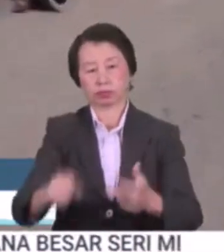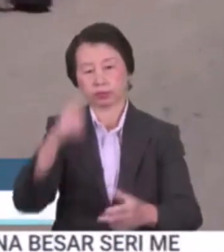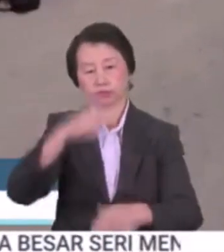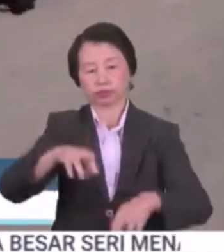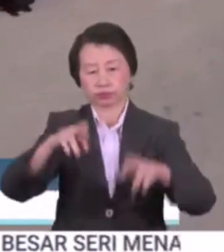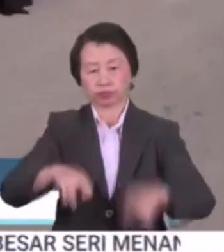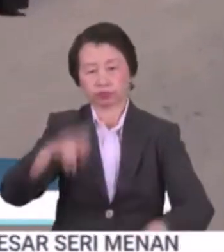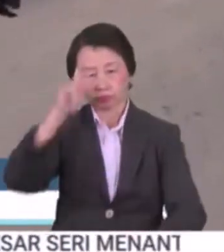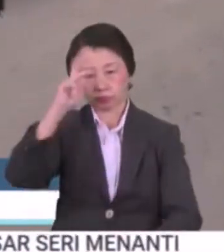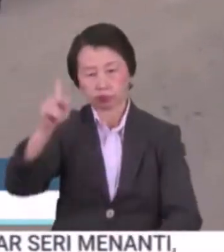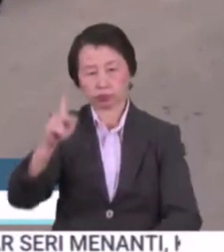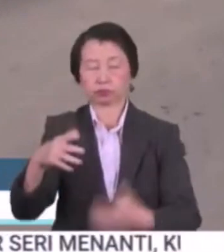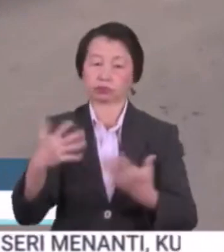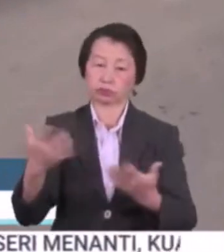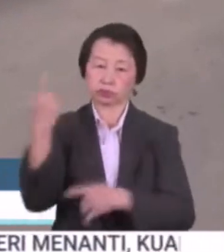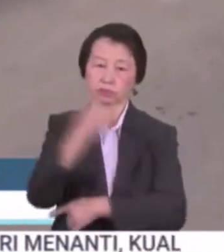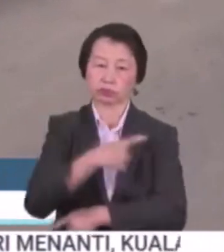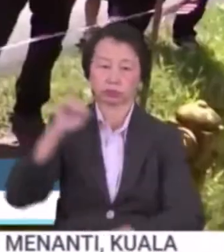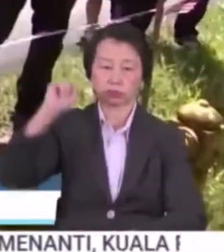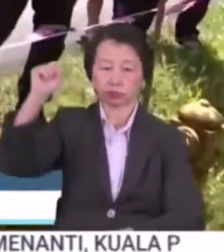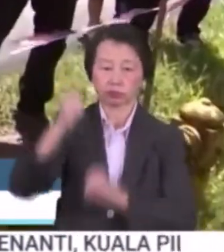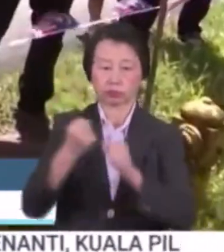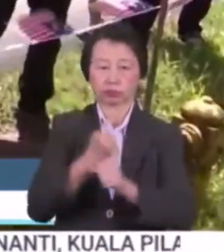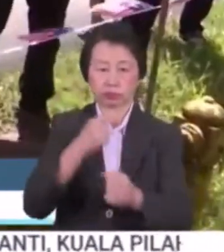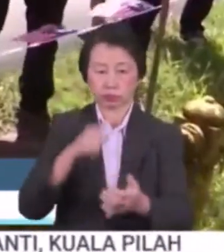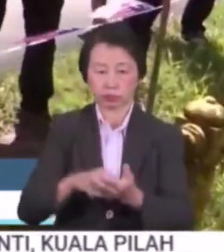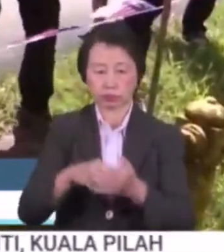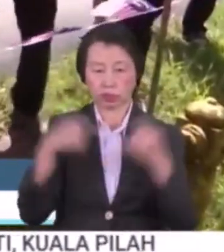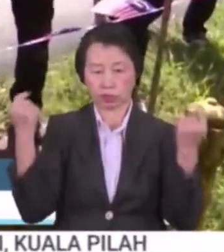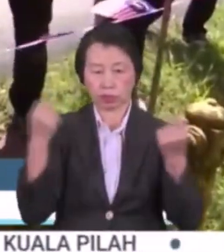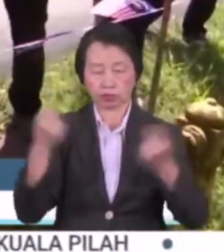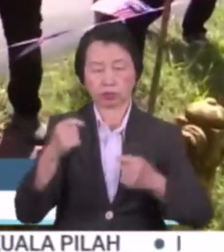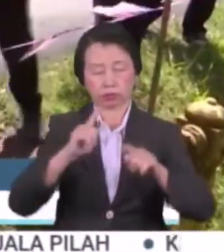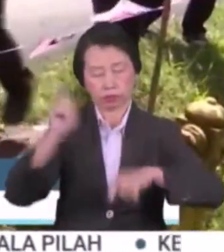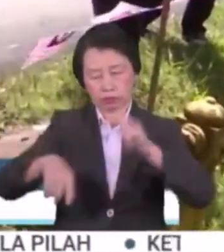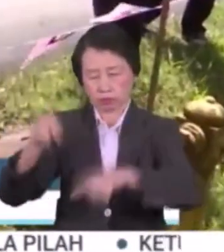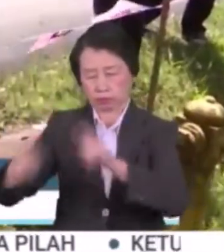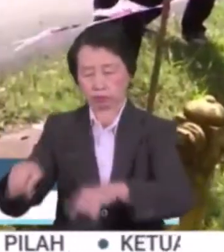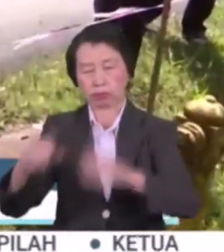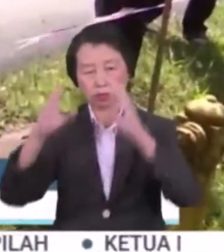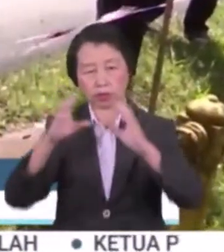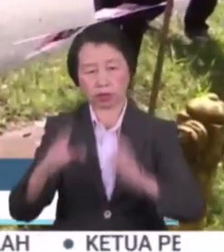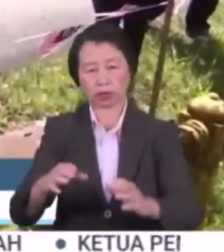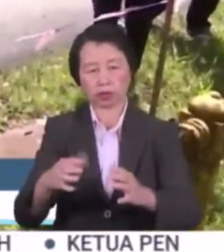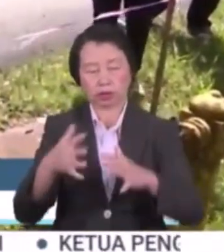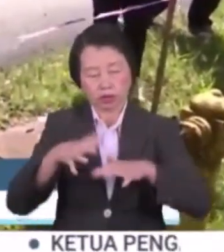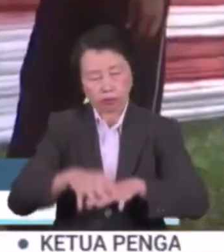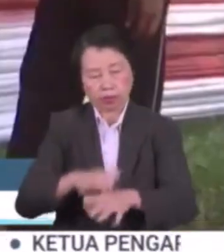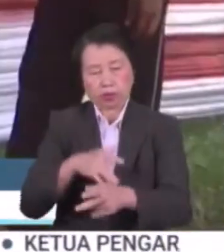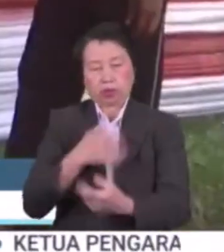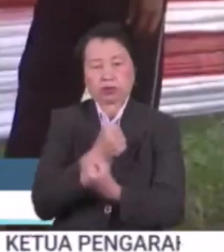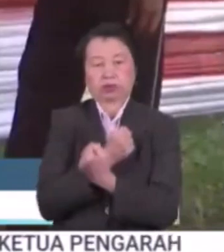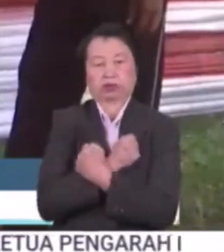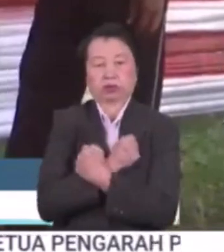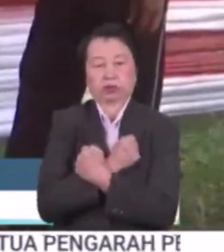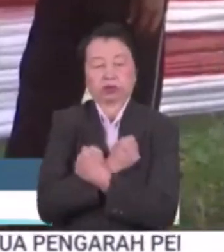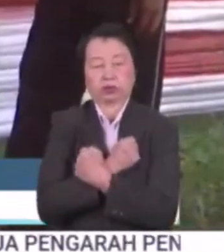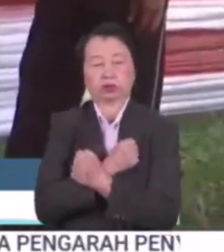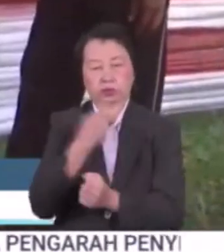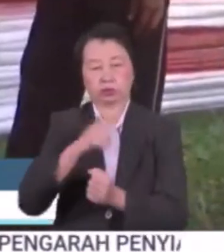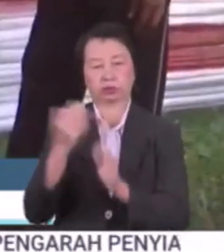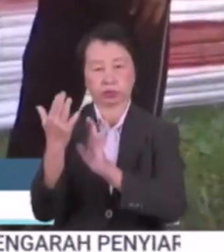rakyat Kelantan, biarpun Hari Kebangsaan tahun ini disambut dalam pelbagai cara, matlamat memupuk rasa cinta dan semangat